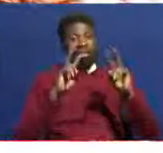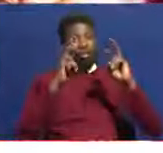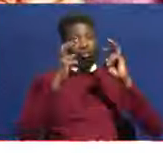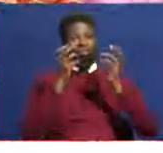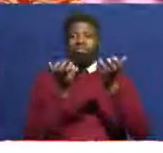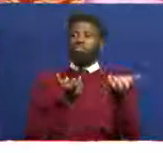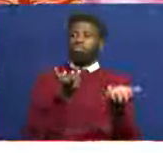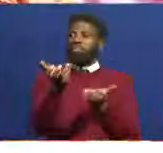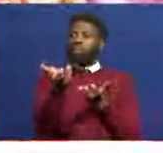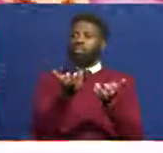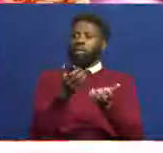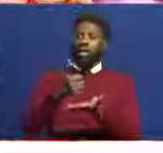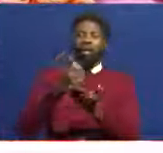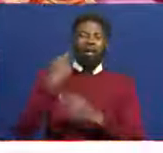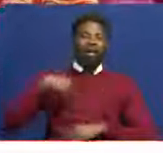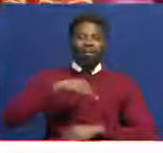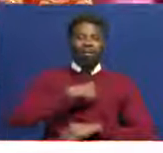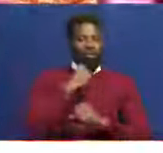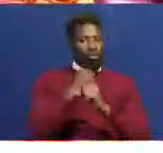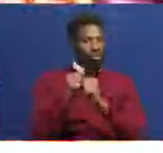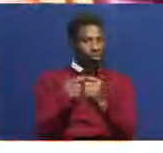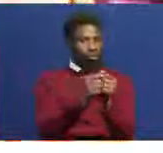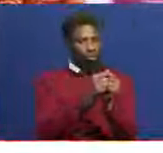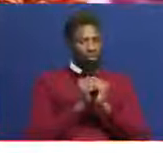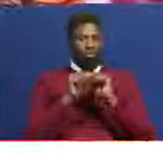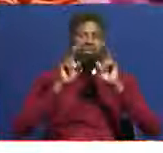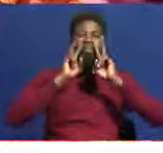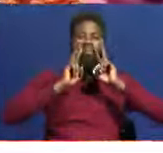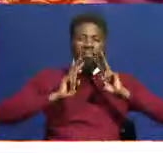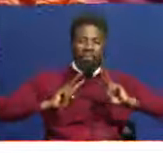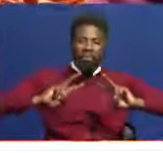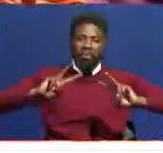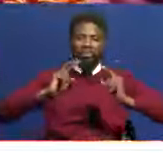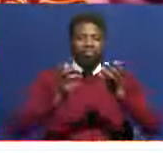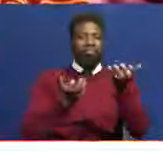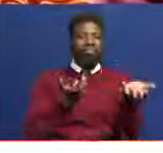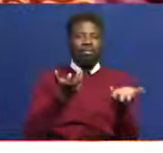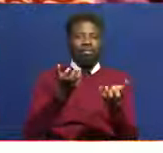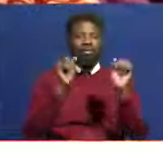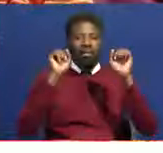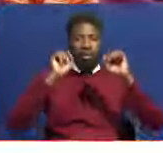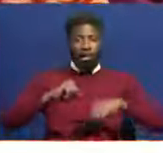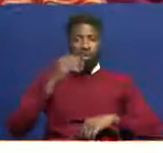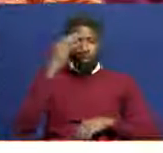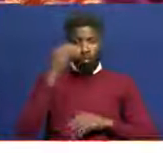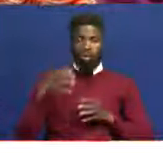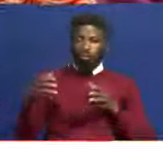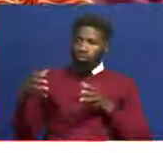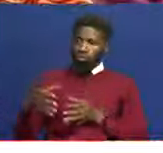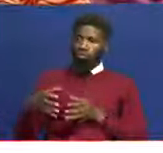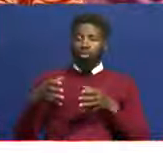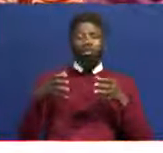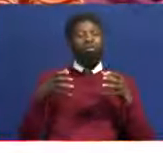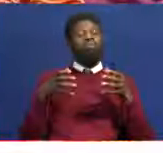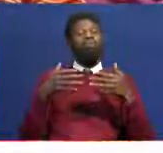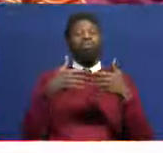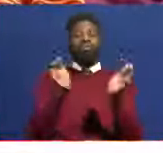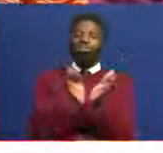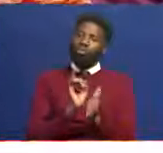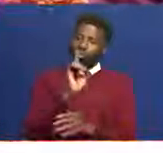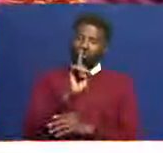pamoja ili tufanye biashara yetu vizuri na amani. Kwa sababu sisi ni jamii moja, ingawa tunakaa kwa kantri